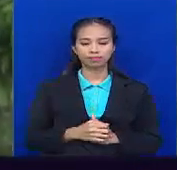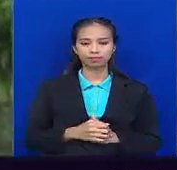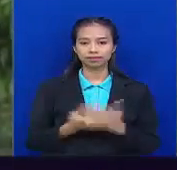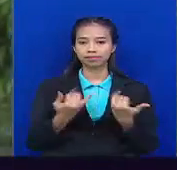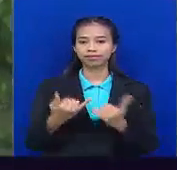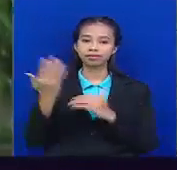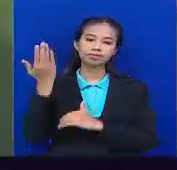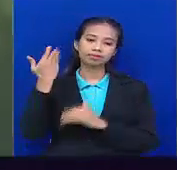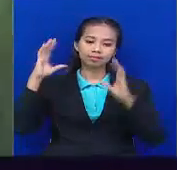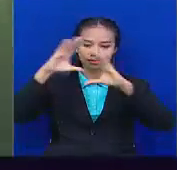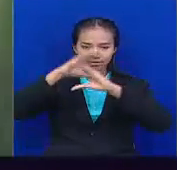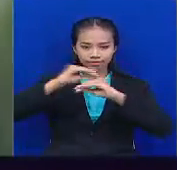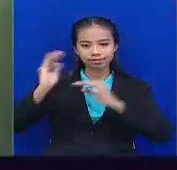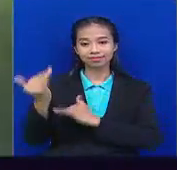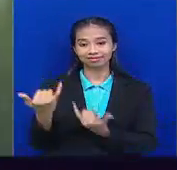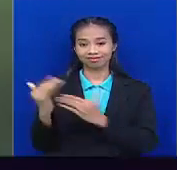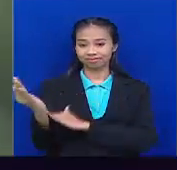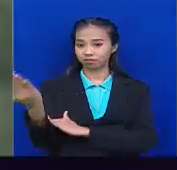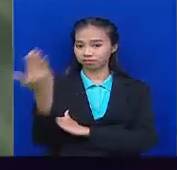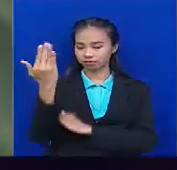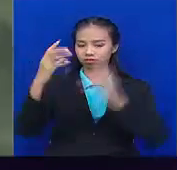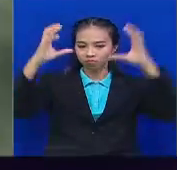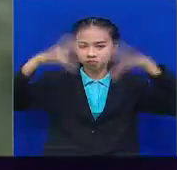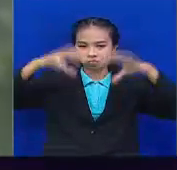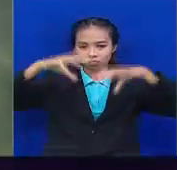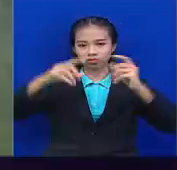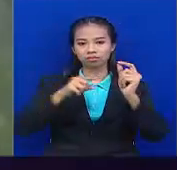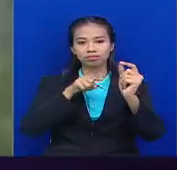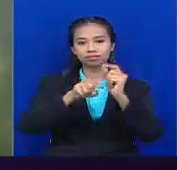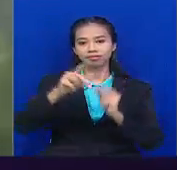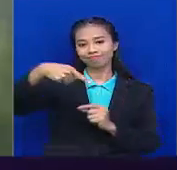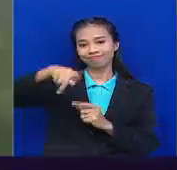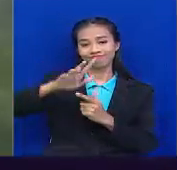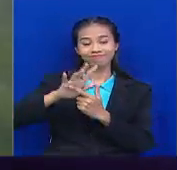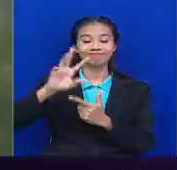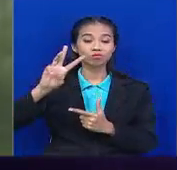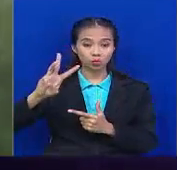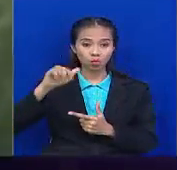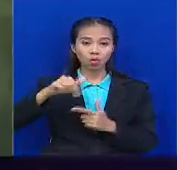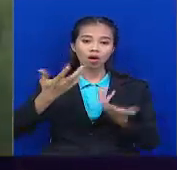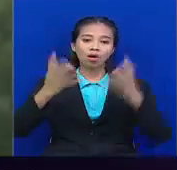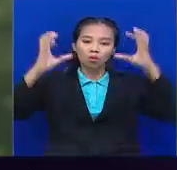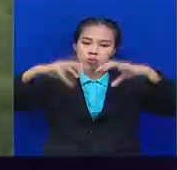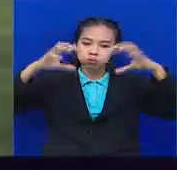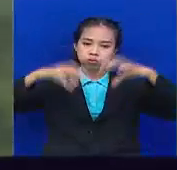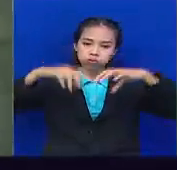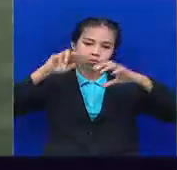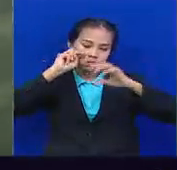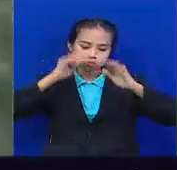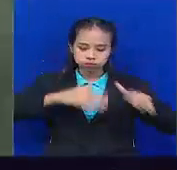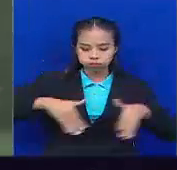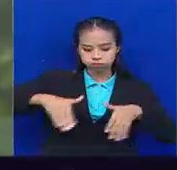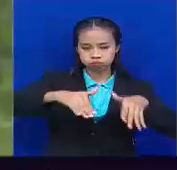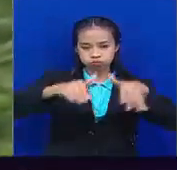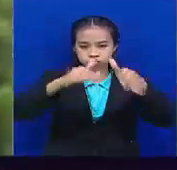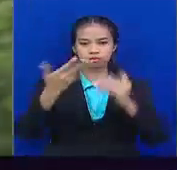ลอดทั้งคืนจนถึงเช้าวันนี้มีฝนตกลงมาในเขตอําเภอปัวจังหวัดน่านทําให้น้ําป่าไหลหลากท่วมถนนระหว่างบ้านหนาดไปบ้